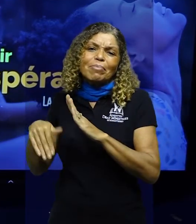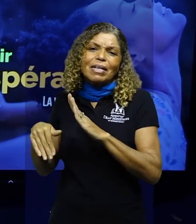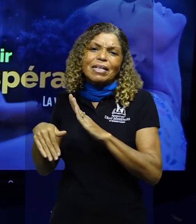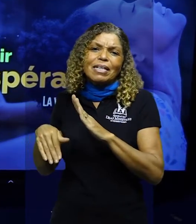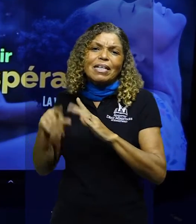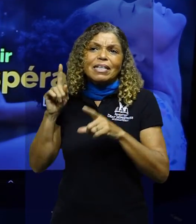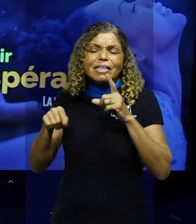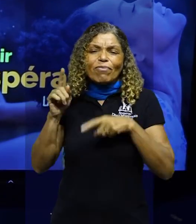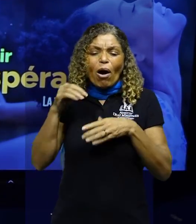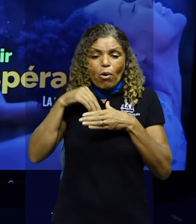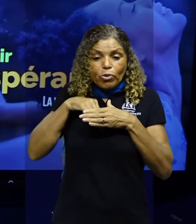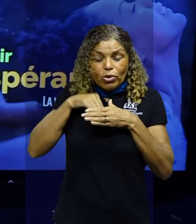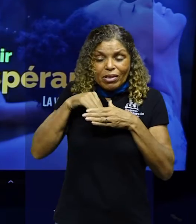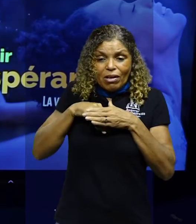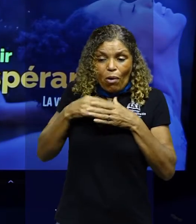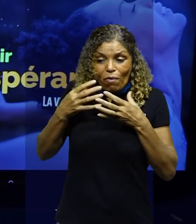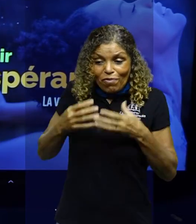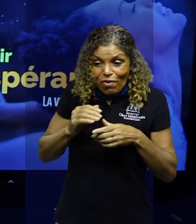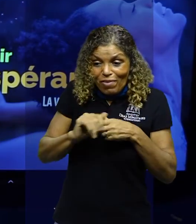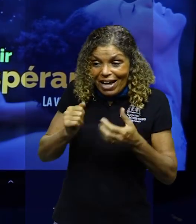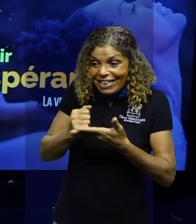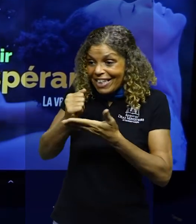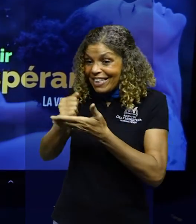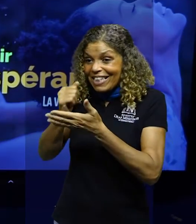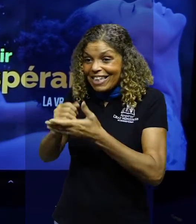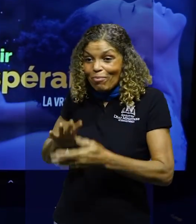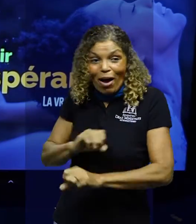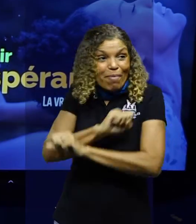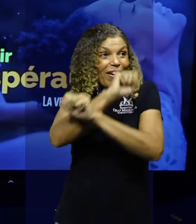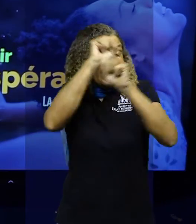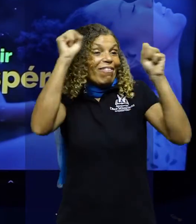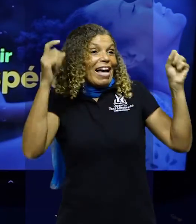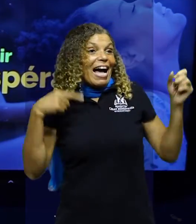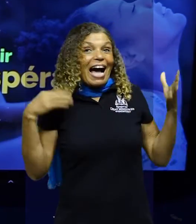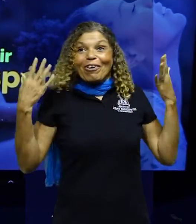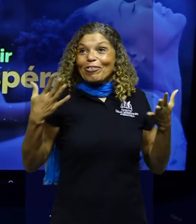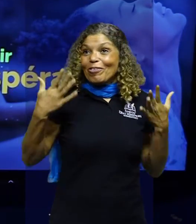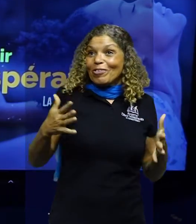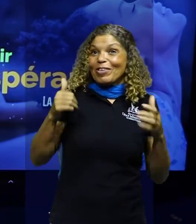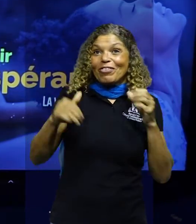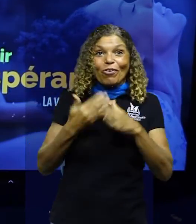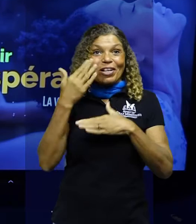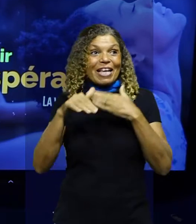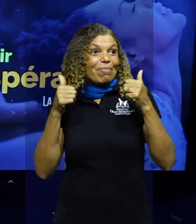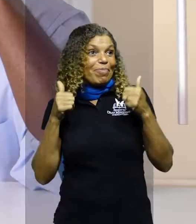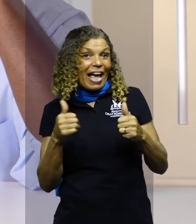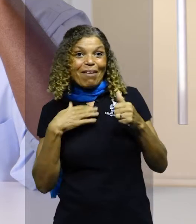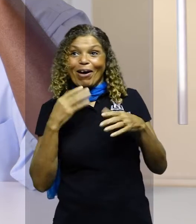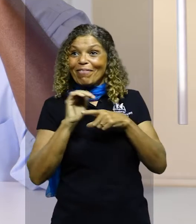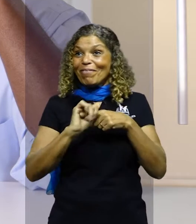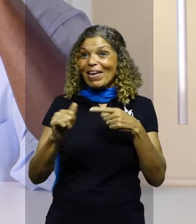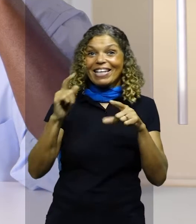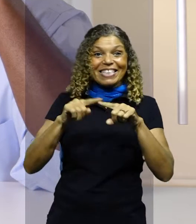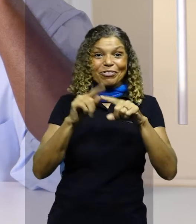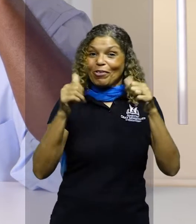profonds. Quelquefois, nous avons le désir profond de faire le bien. Nous nous levons même en disant « je vais faire le bien ». Et à la fin de